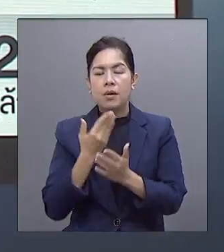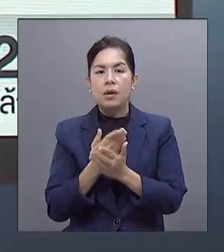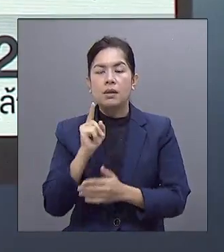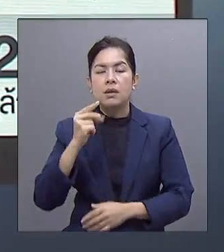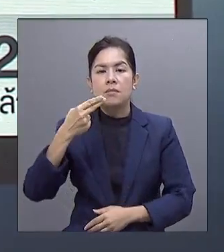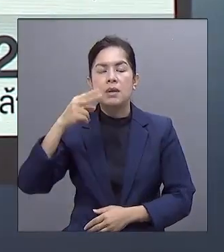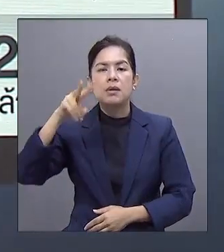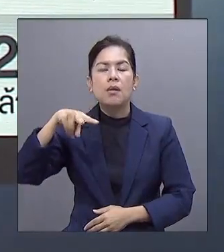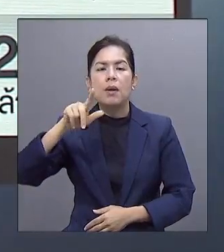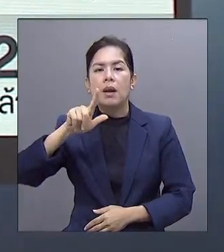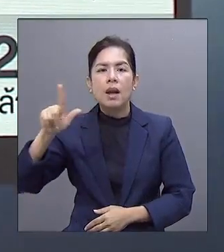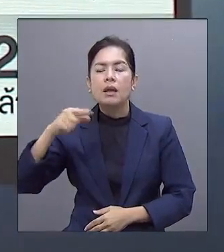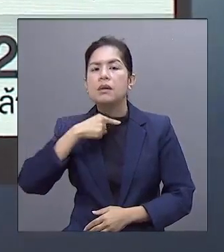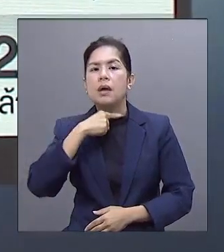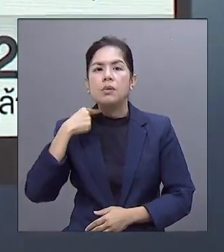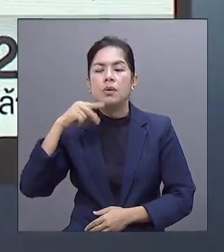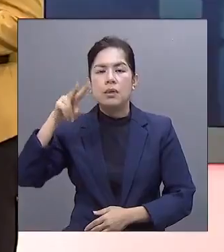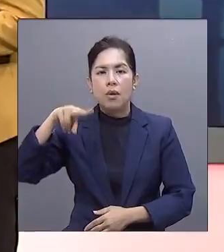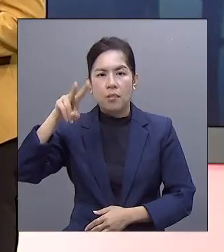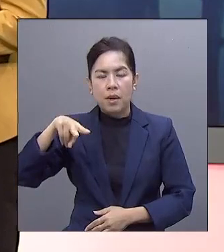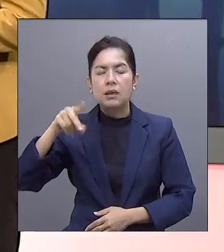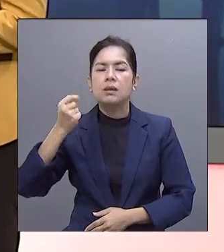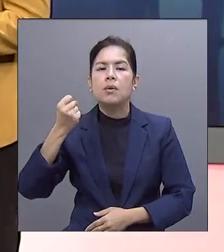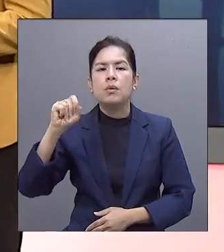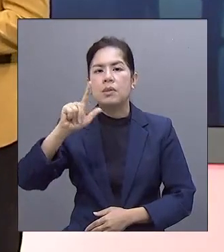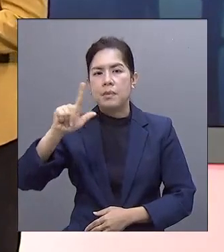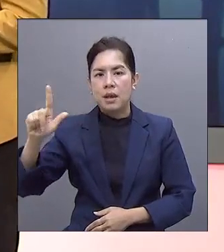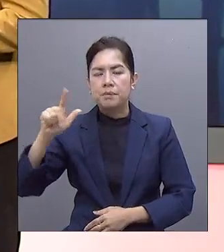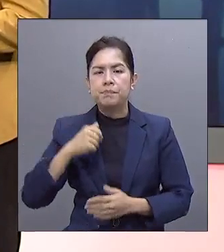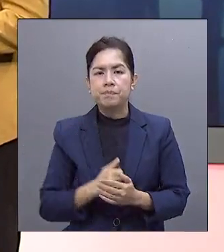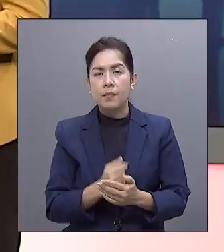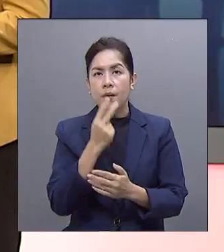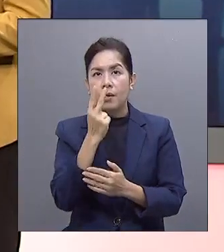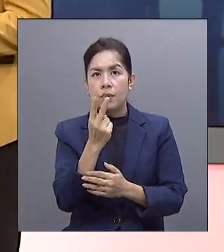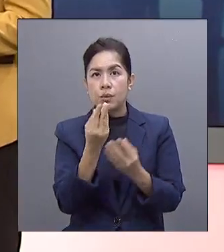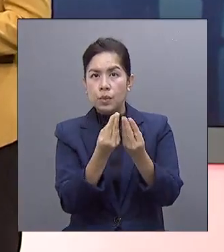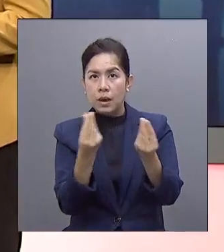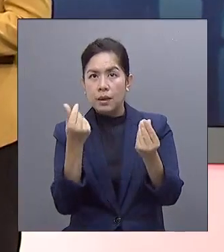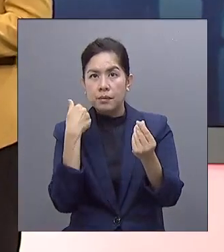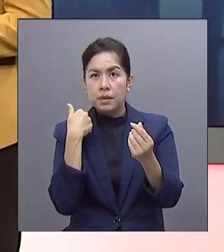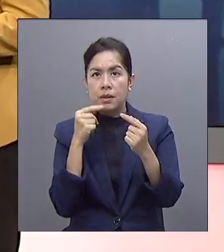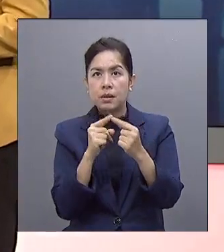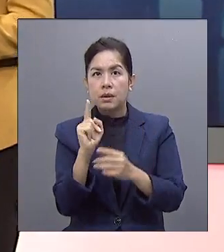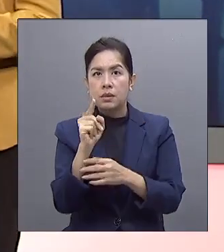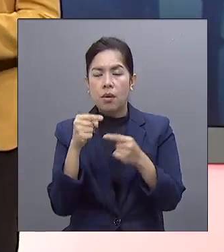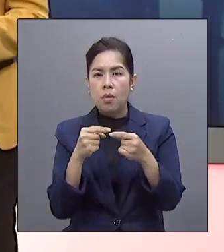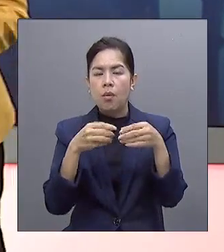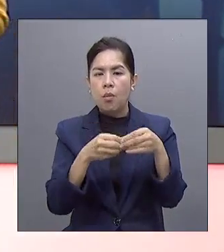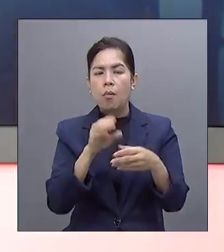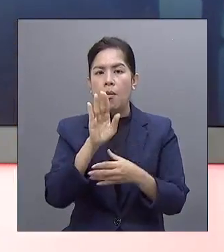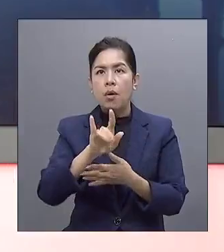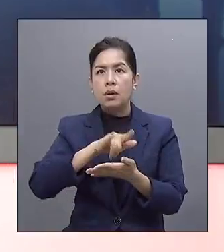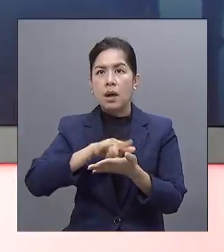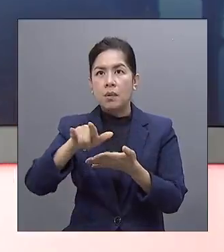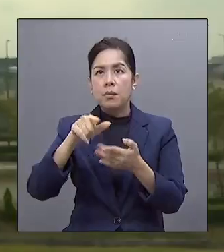บาทค่ะขาดทุน 2,1ล้านบาทนะคะตัวเลขเหล่านี้ค่ะส่งผลให้ธุรกิจสายการบินประกาศที่จะงดจ่าย